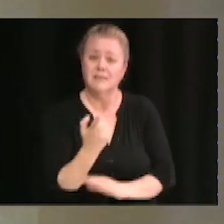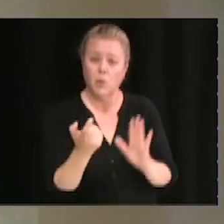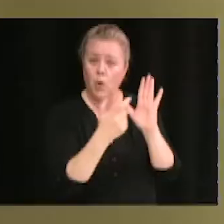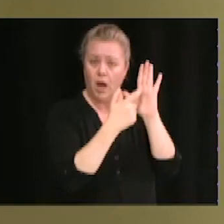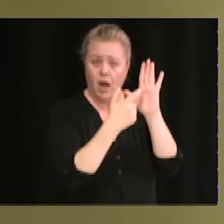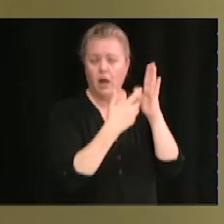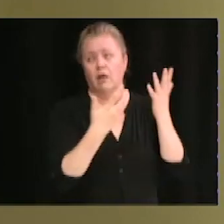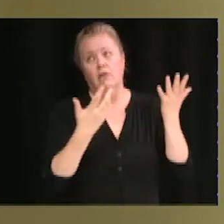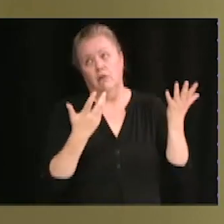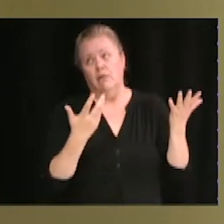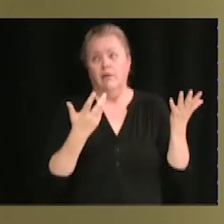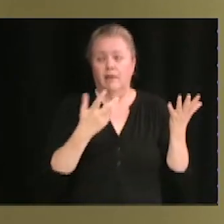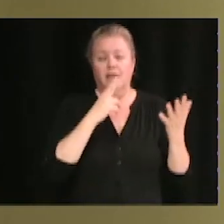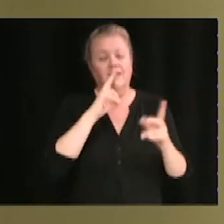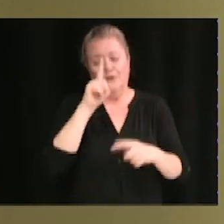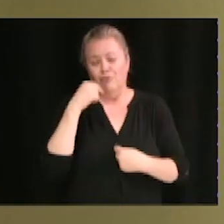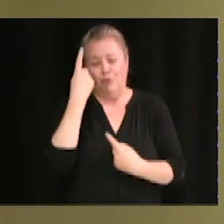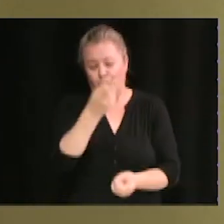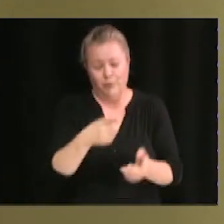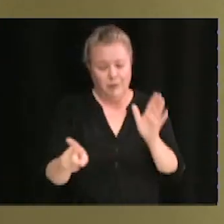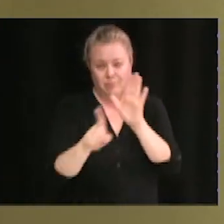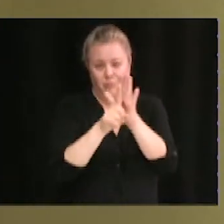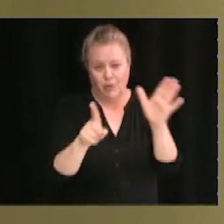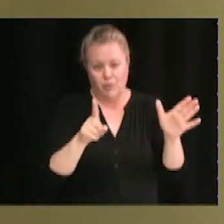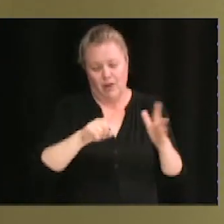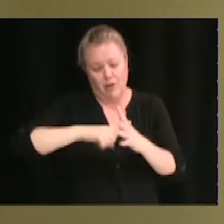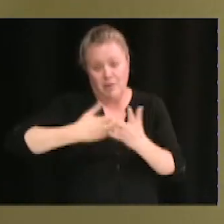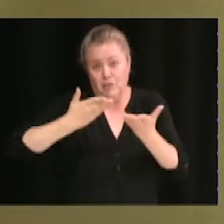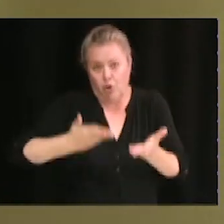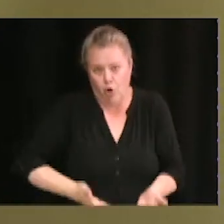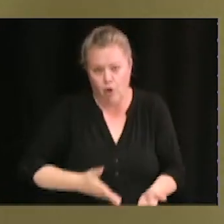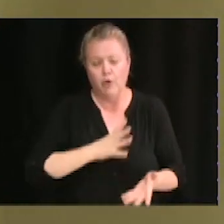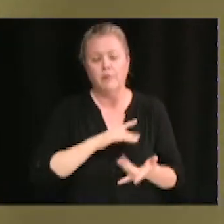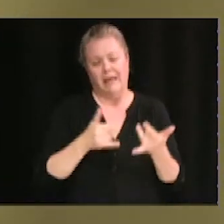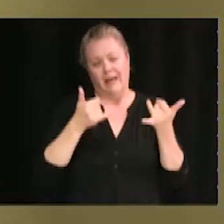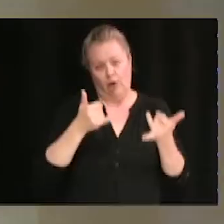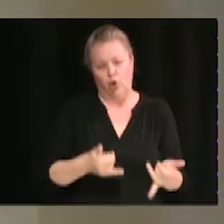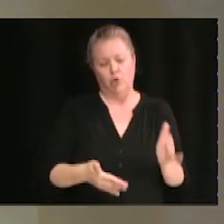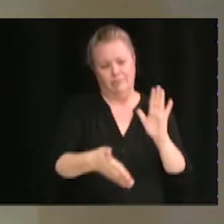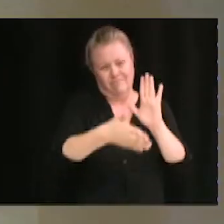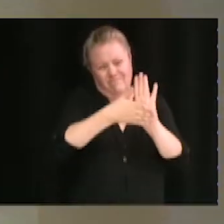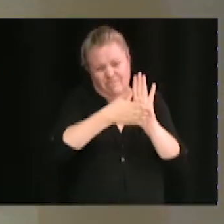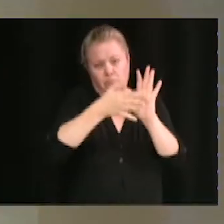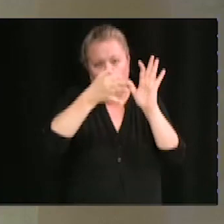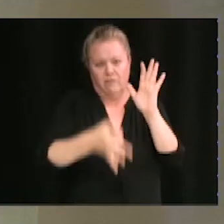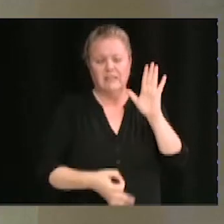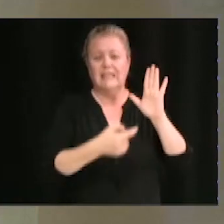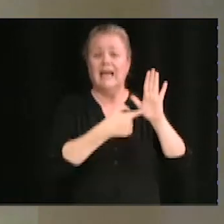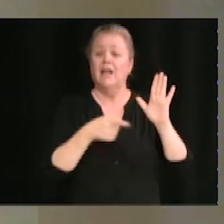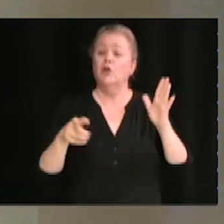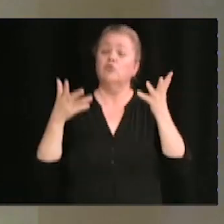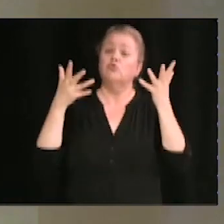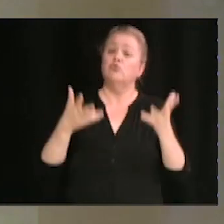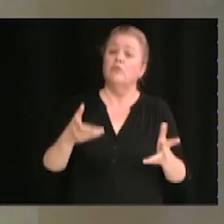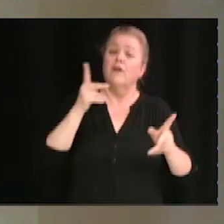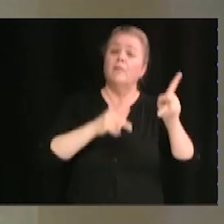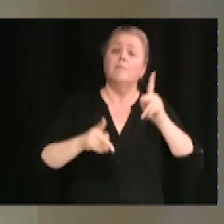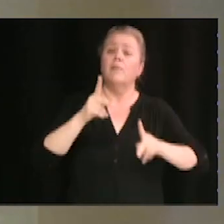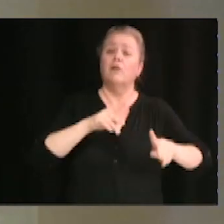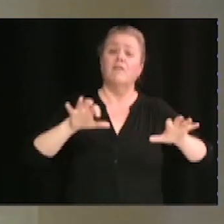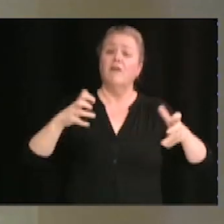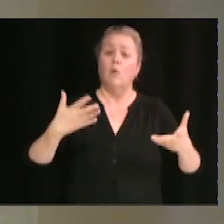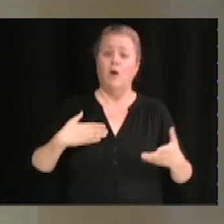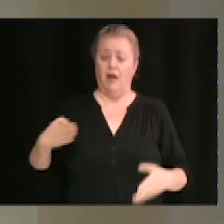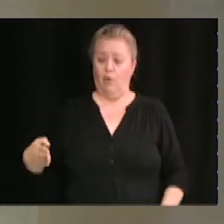officiellement ça a toujours été interdit par le Code de sécurité routière, mais les gens avaient l'habitude, puisque tout le trafic t'a arrêté, de traverser en diagonale, mais ça,'est